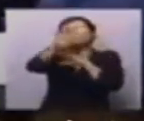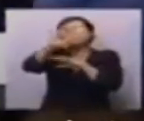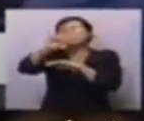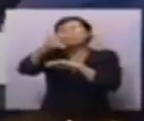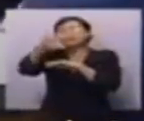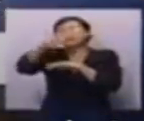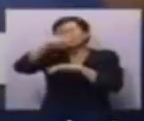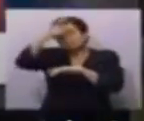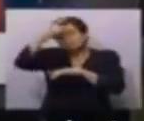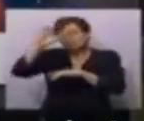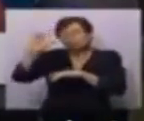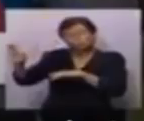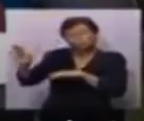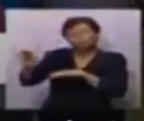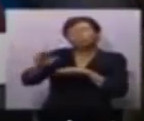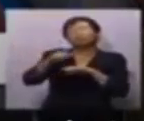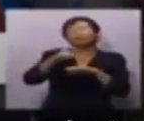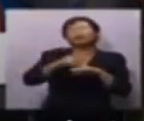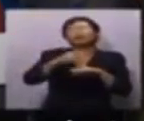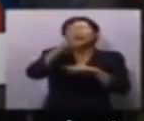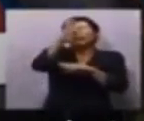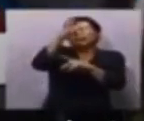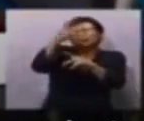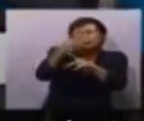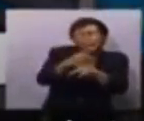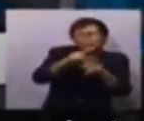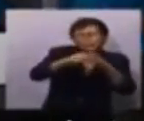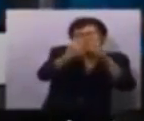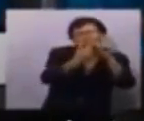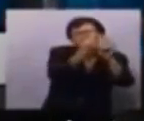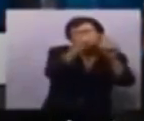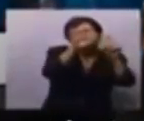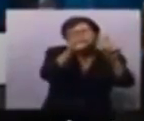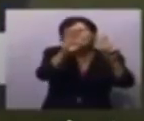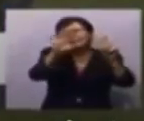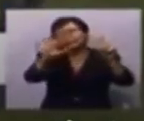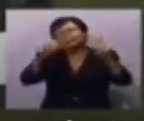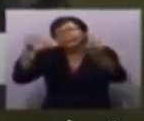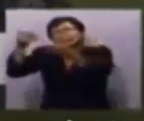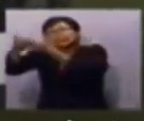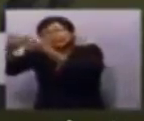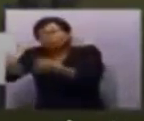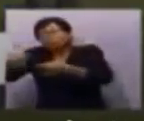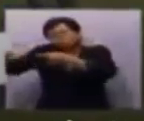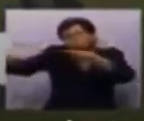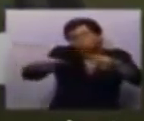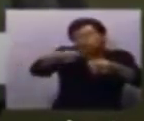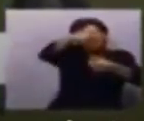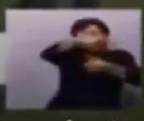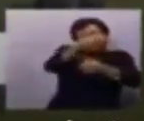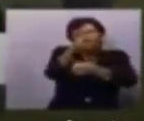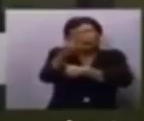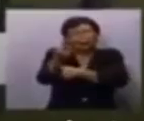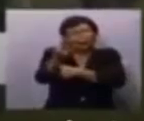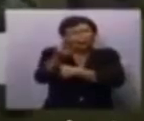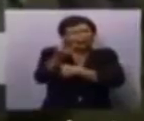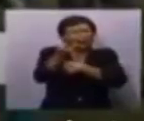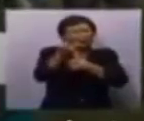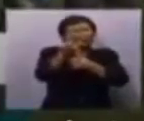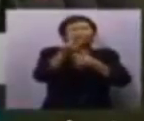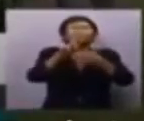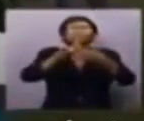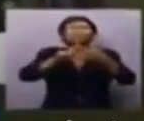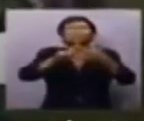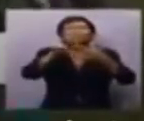merupakan penyandang kerusi berkenaan selama 6 penggal sejak 1995 ditentang calon PKR Pakruh Razi